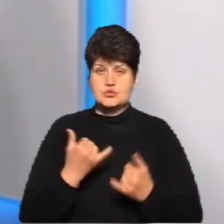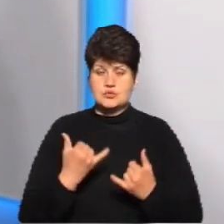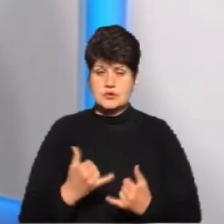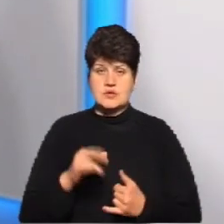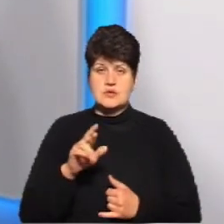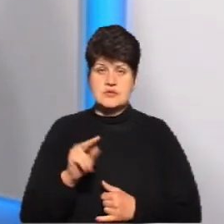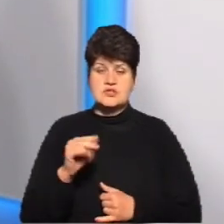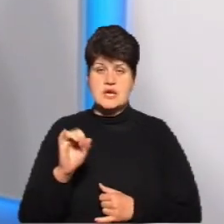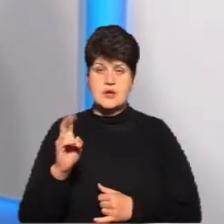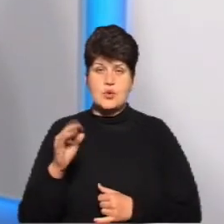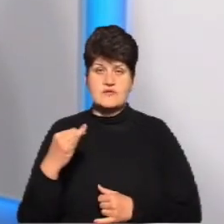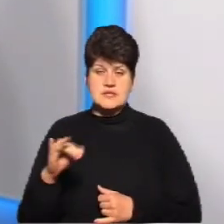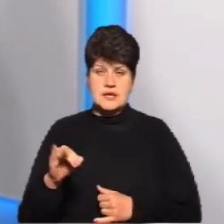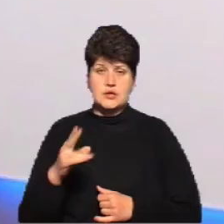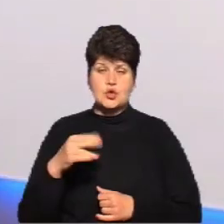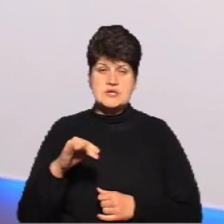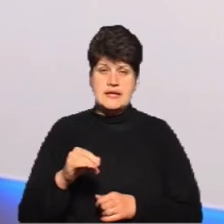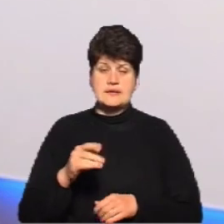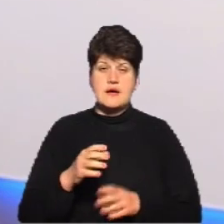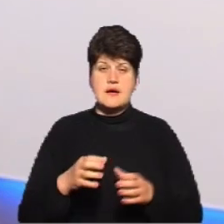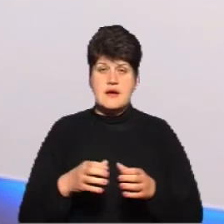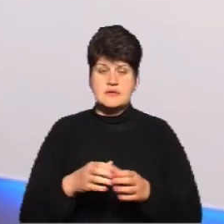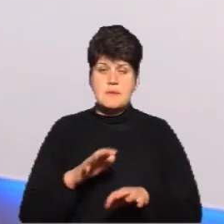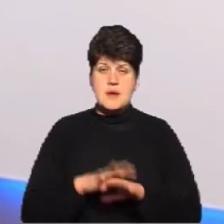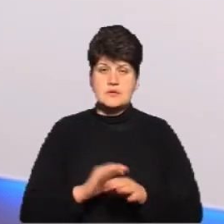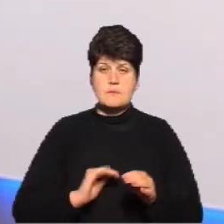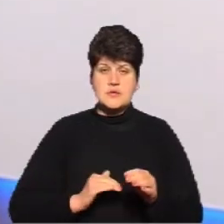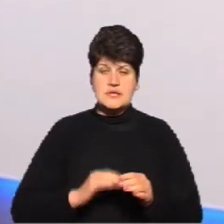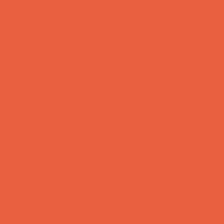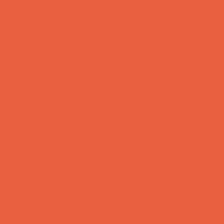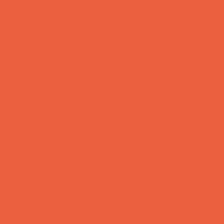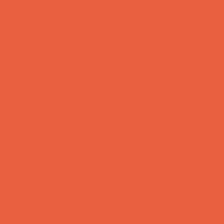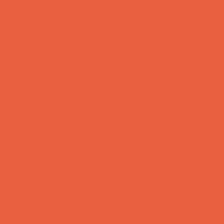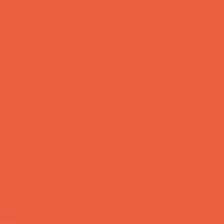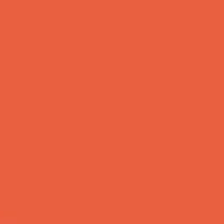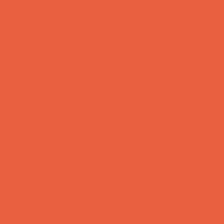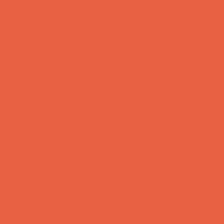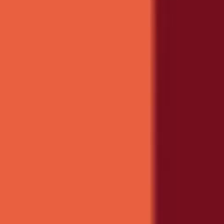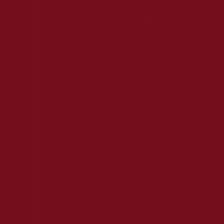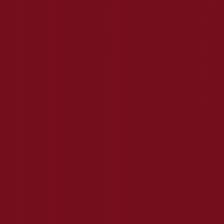Чайковський, доцент кафедри банківського бізнесу Західноукраїнського національного університету.